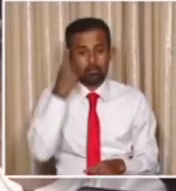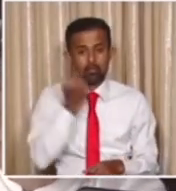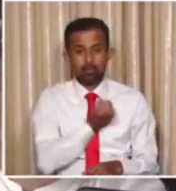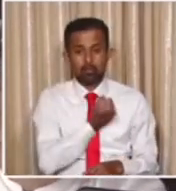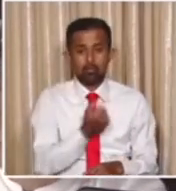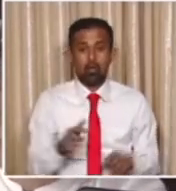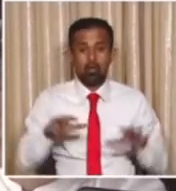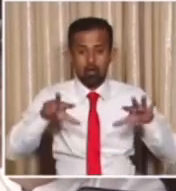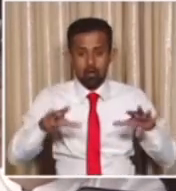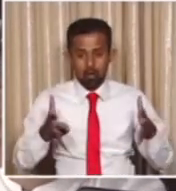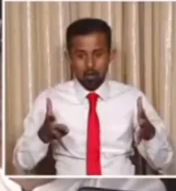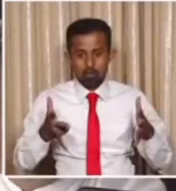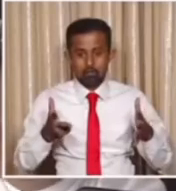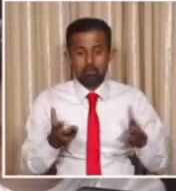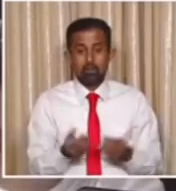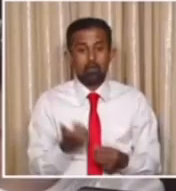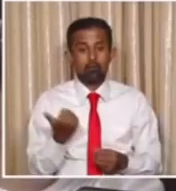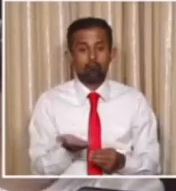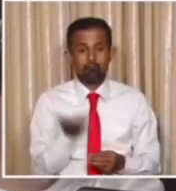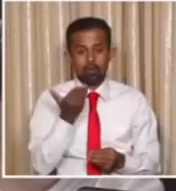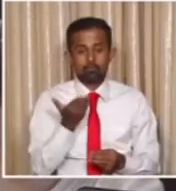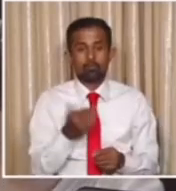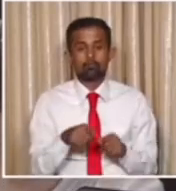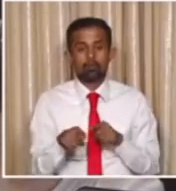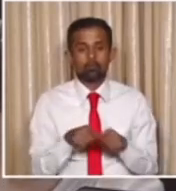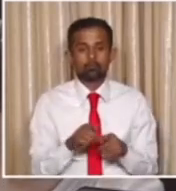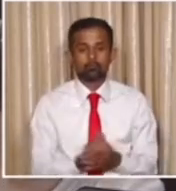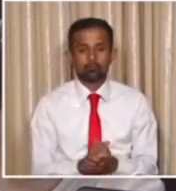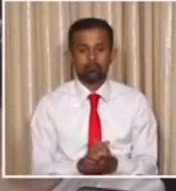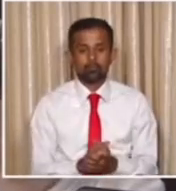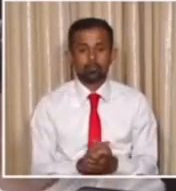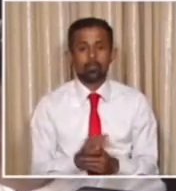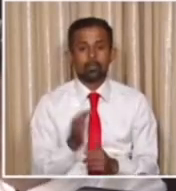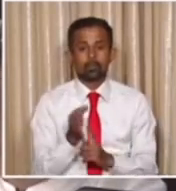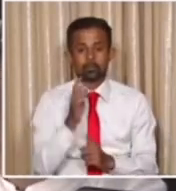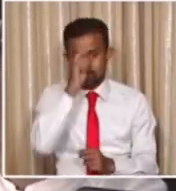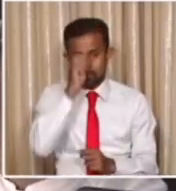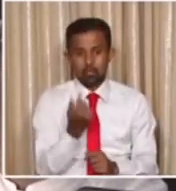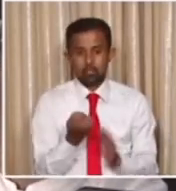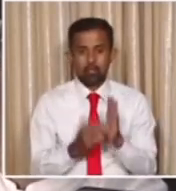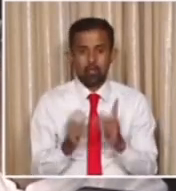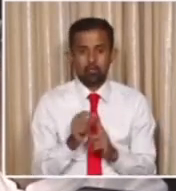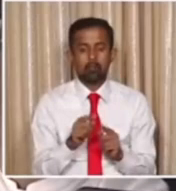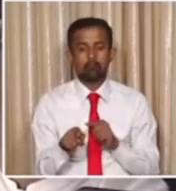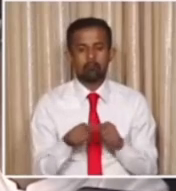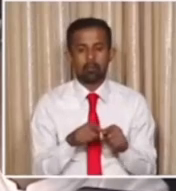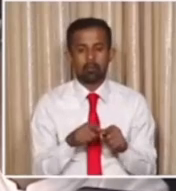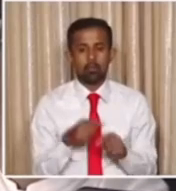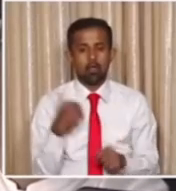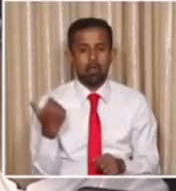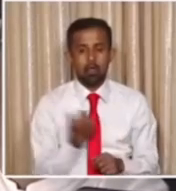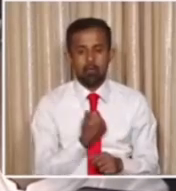වෛද්‍යවරුන් 800ක් පමණ ලබලා ඉන්නවා. ඒ වගේම ගරු ජනාධිපතිතුමා මුදල් ඇමතිවරයා හැටියට